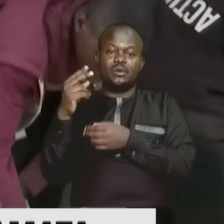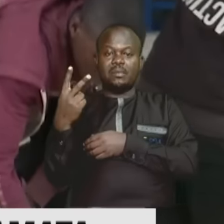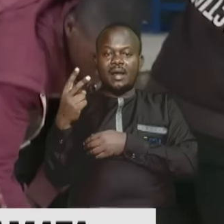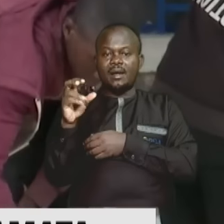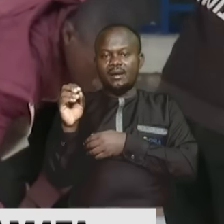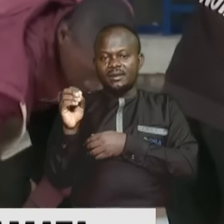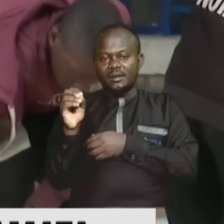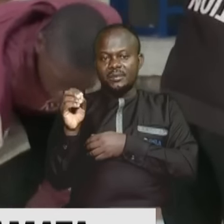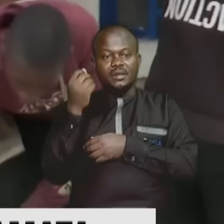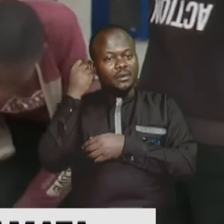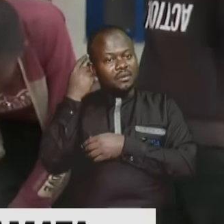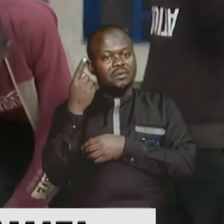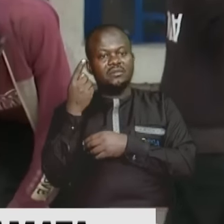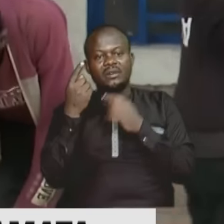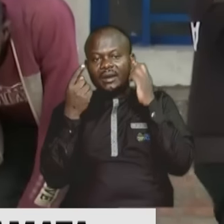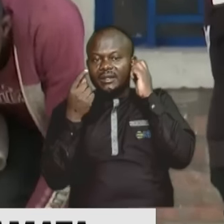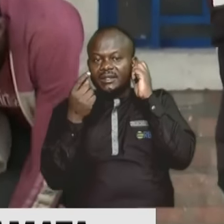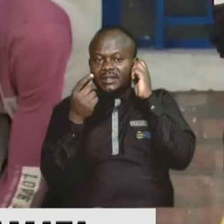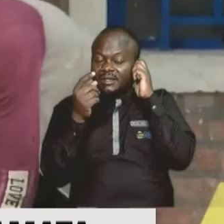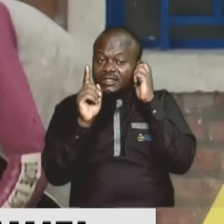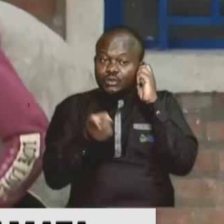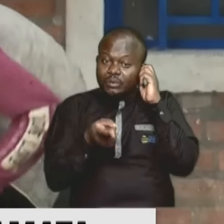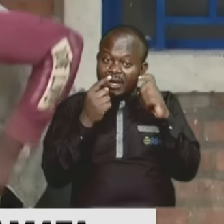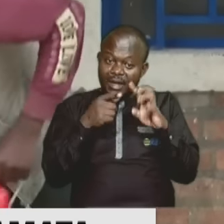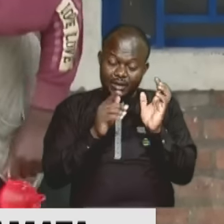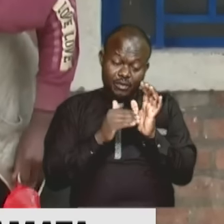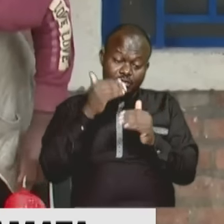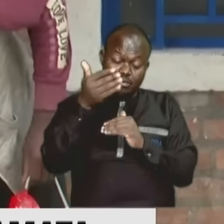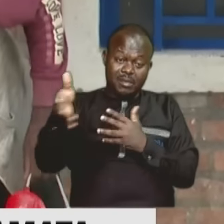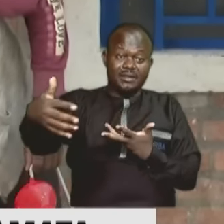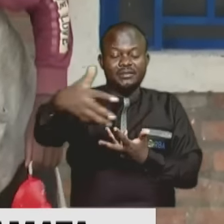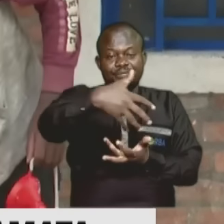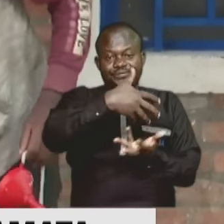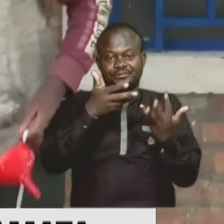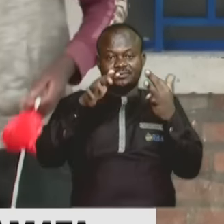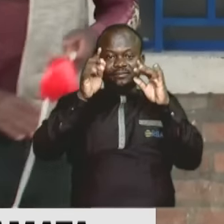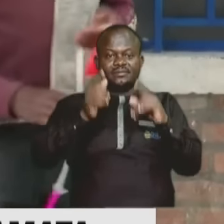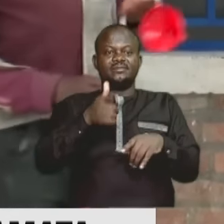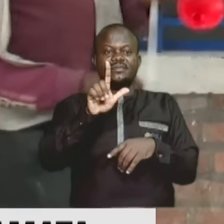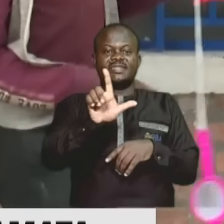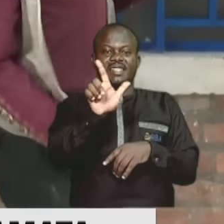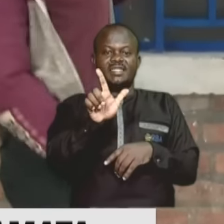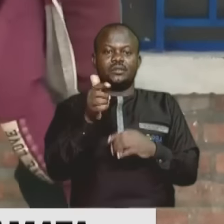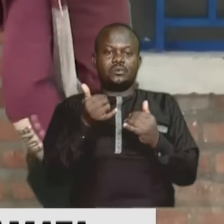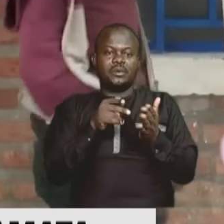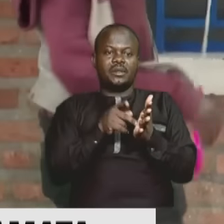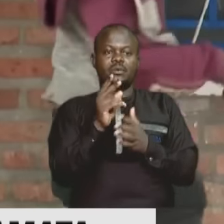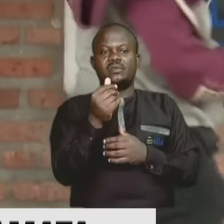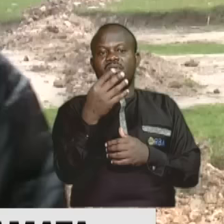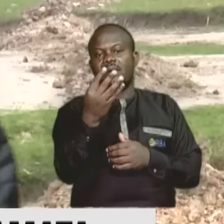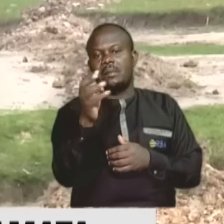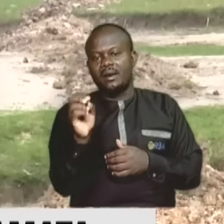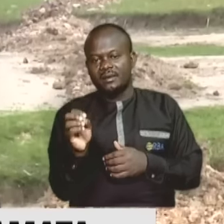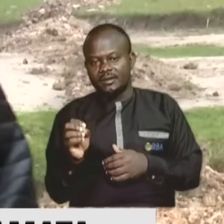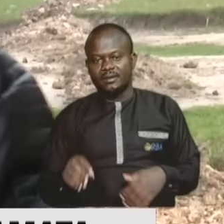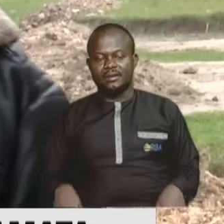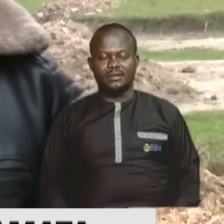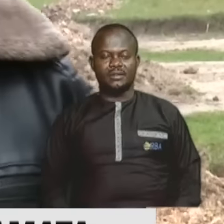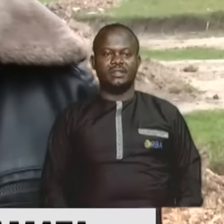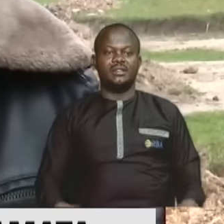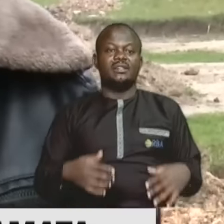ni 1000. Ariko aho iri kusanyirizo riziye litiro ubu nigeze ku mafaranga 400. Iri